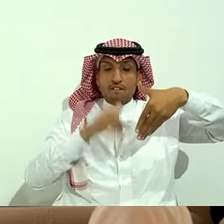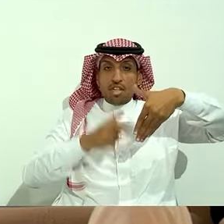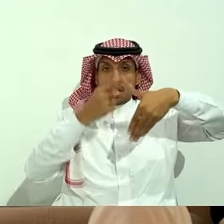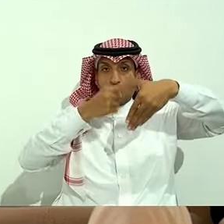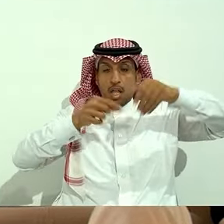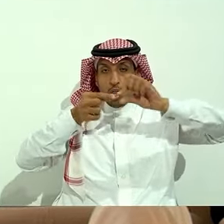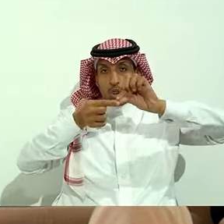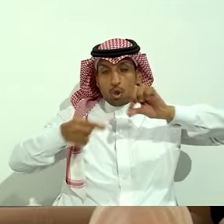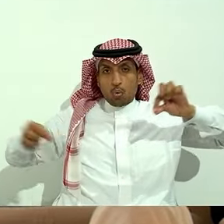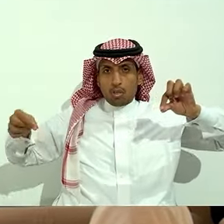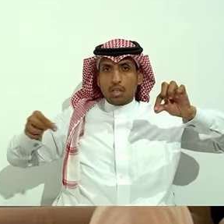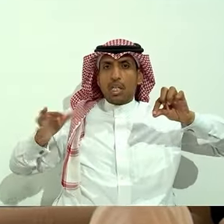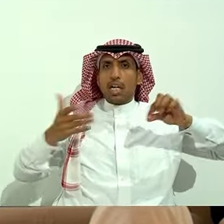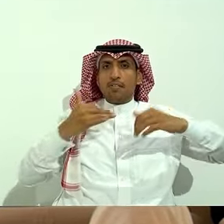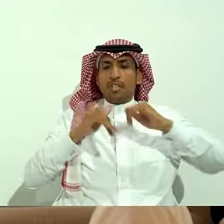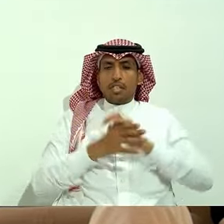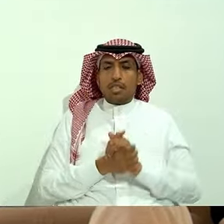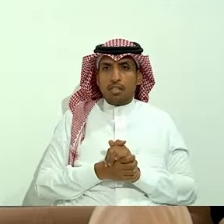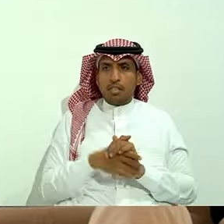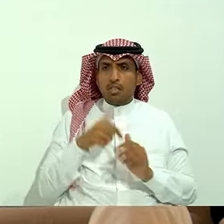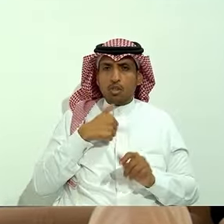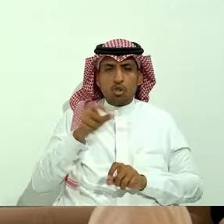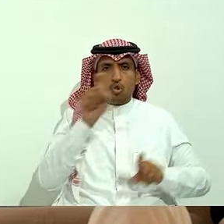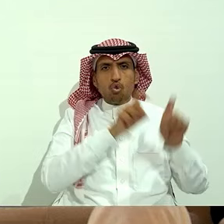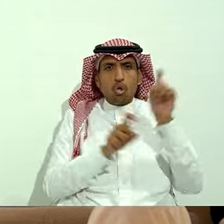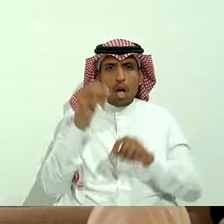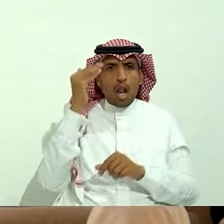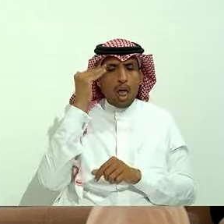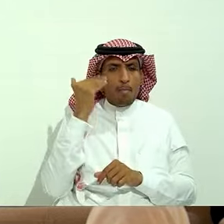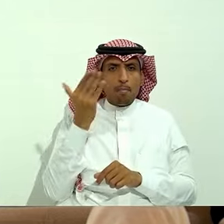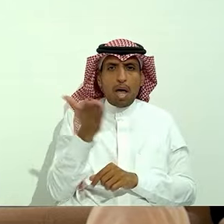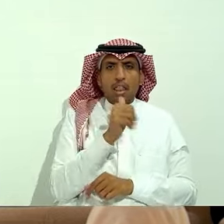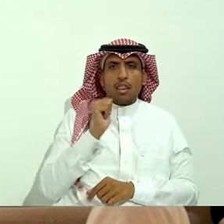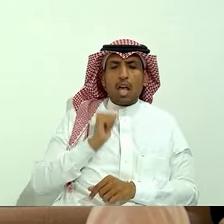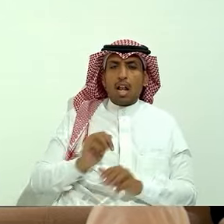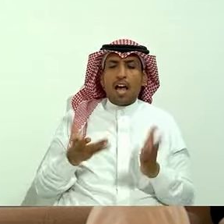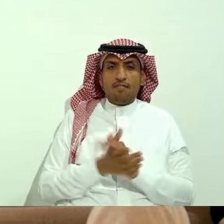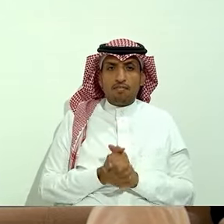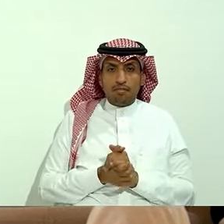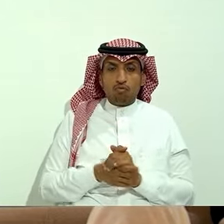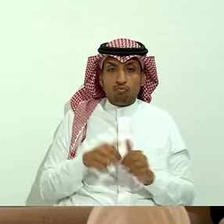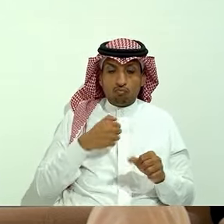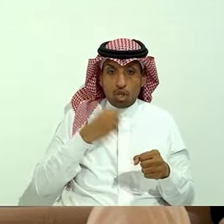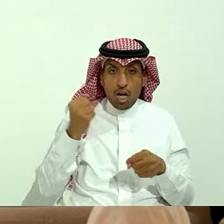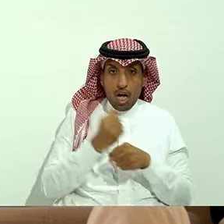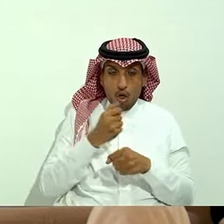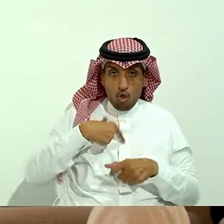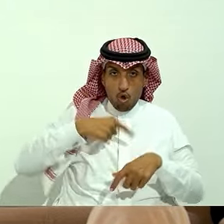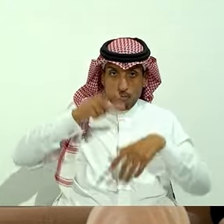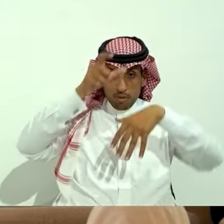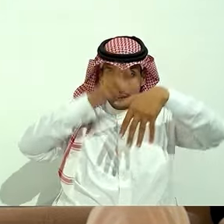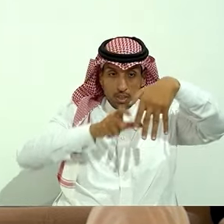إيش سووا؟ أنا دائماً أسأل طالباتي كنت هذا السؤال، أقول كيف تعملين ذيل للثوب